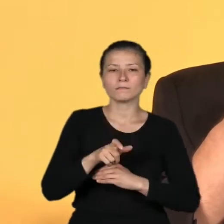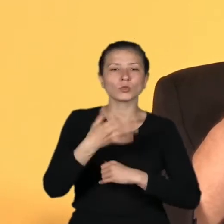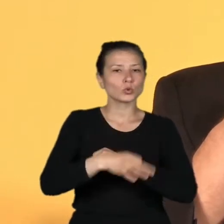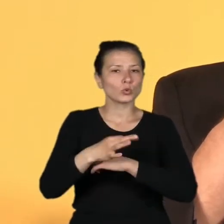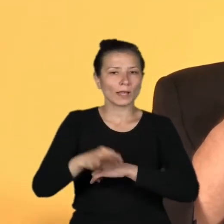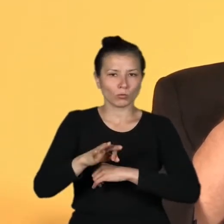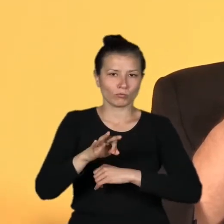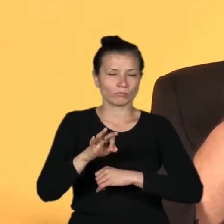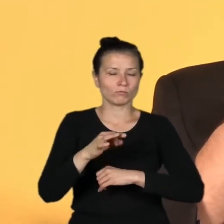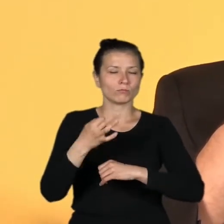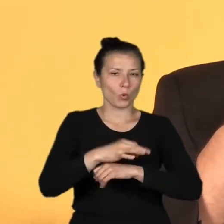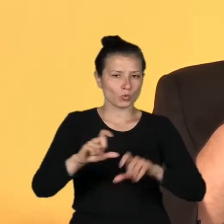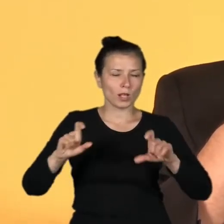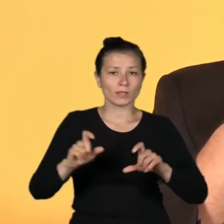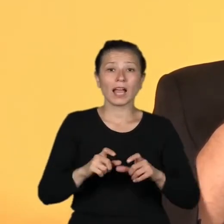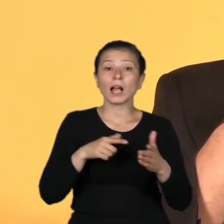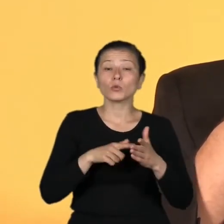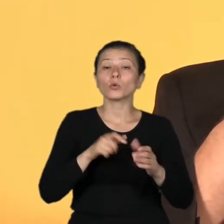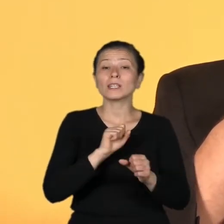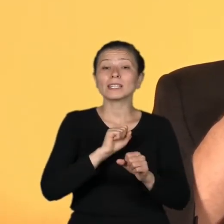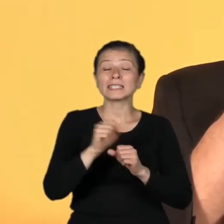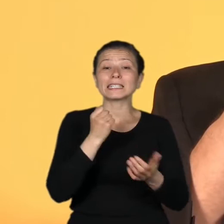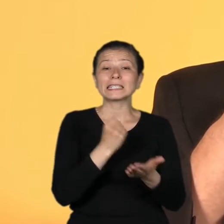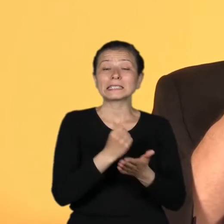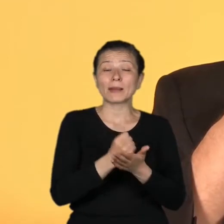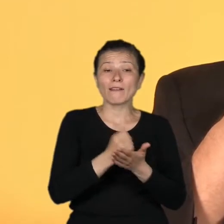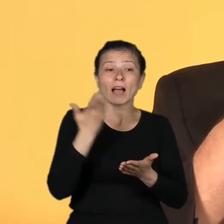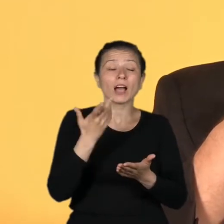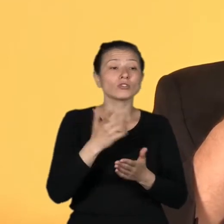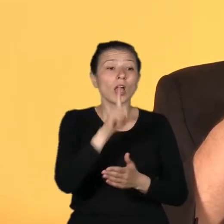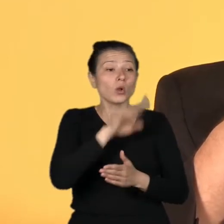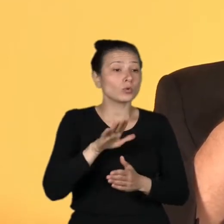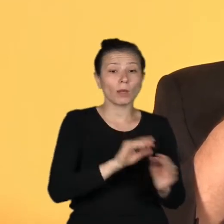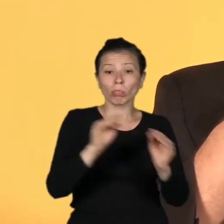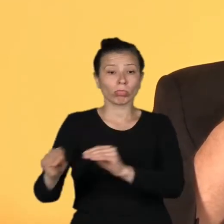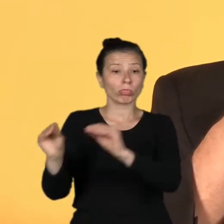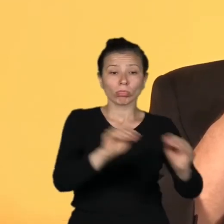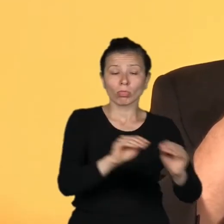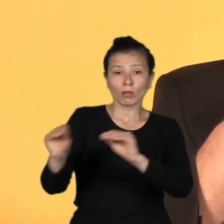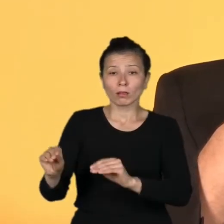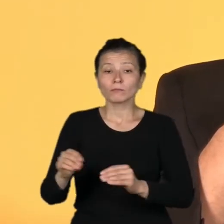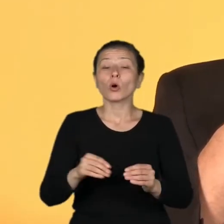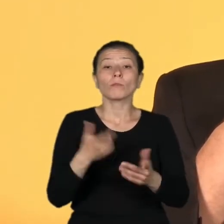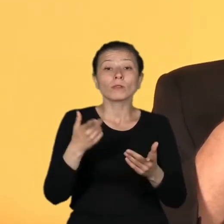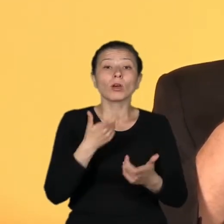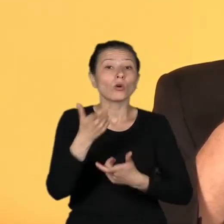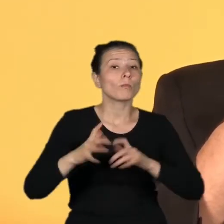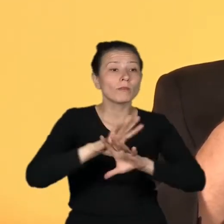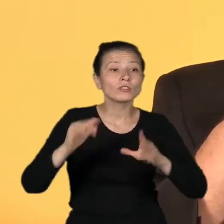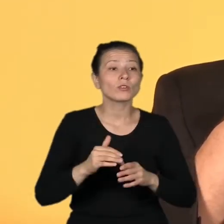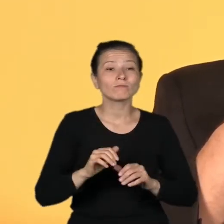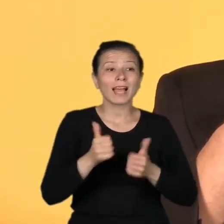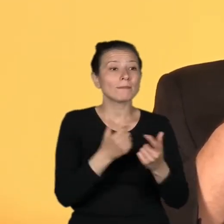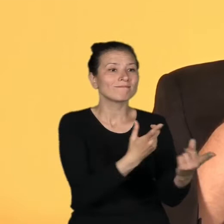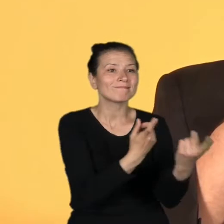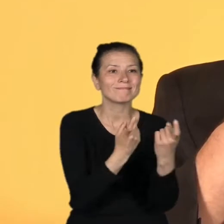proces depopulacyjny. Kwestie związane z tymi ruchami migracyjnymi. Róbmy wszystko, aby ściągać takie inwestycje